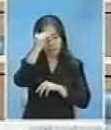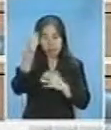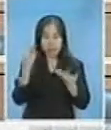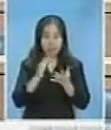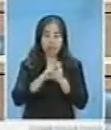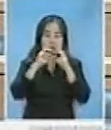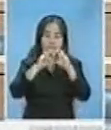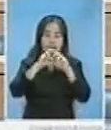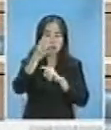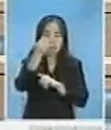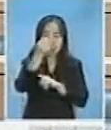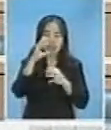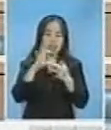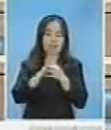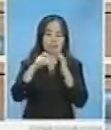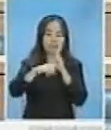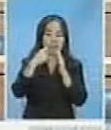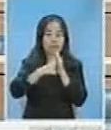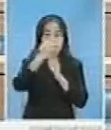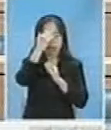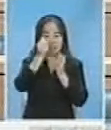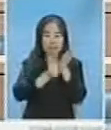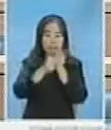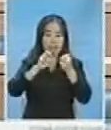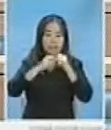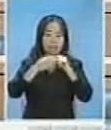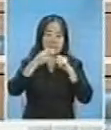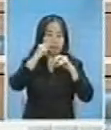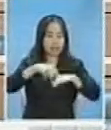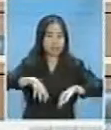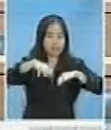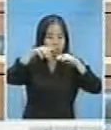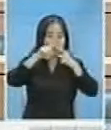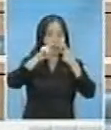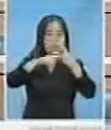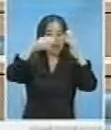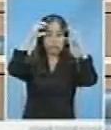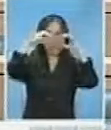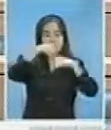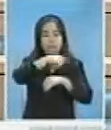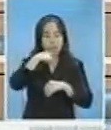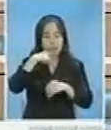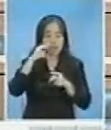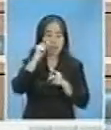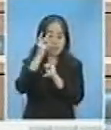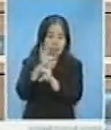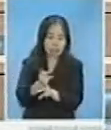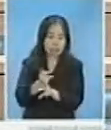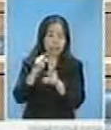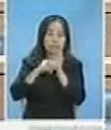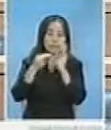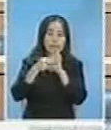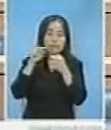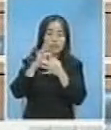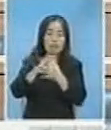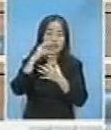ศึกษาอะไรครับศึกษาผลของการแก้ไขปัญหาเรื่องของน้ำท่วมน้ำแล้งและให้มีน้ำไว้ในยามภาวะที่ต้